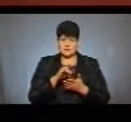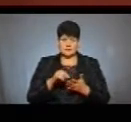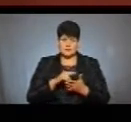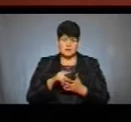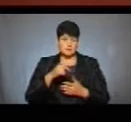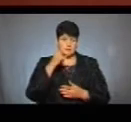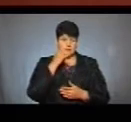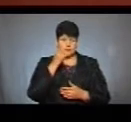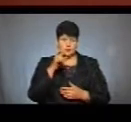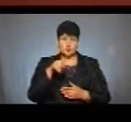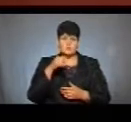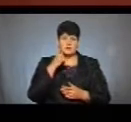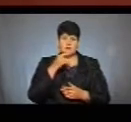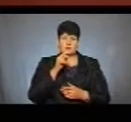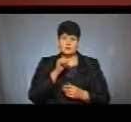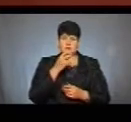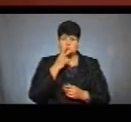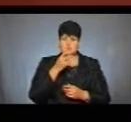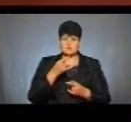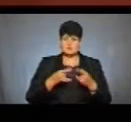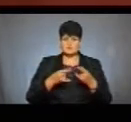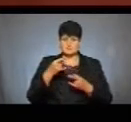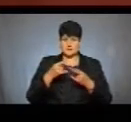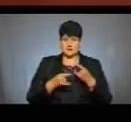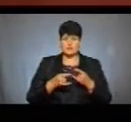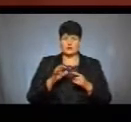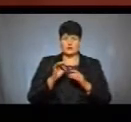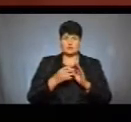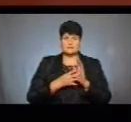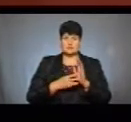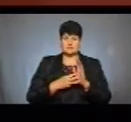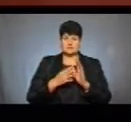Номер телефону ви можете бачити в себе на екрані. Я його також продублюю